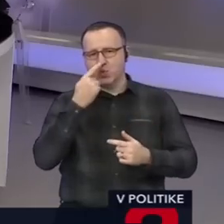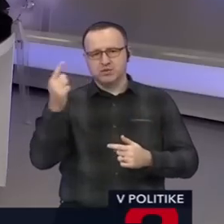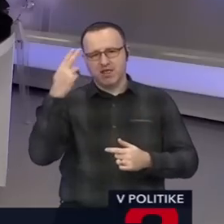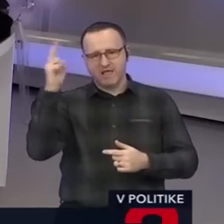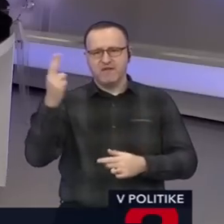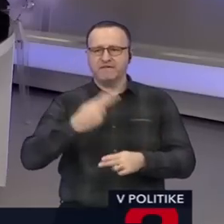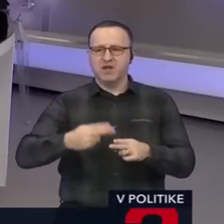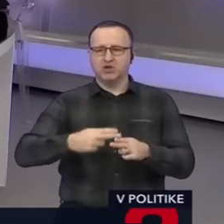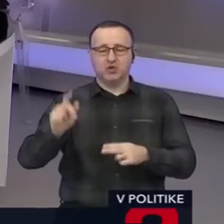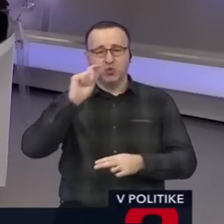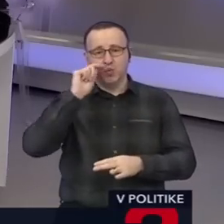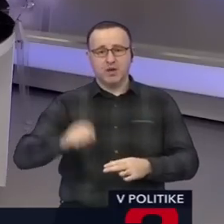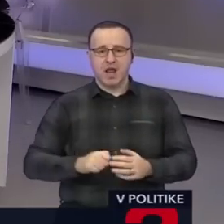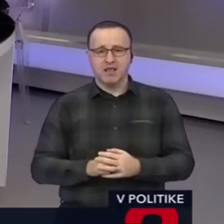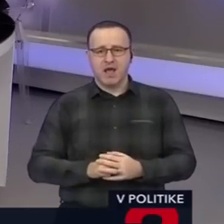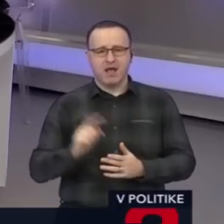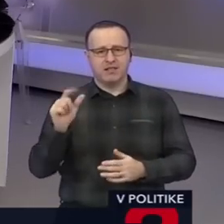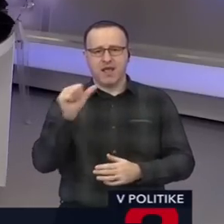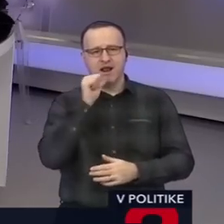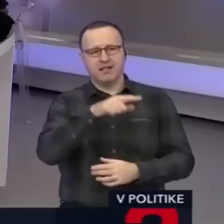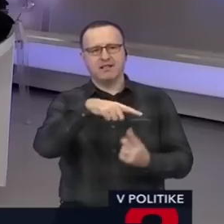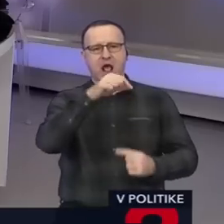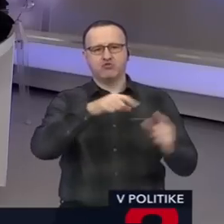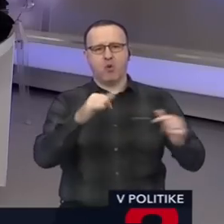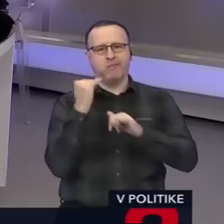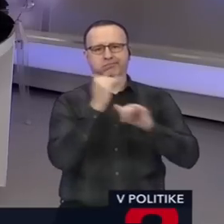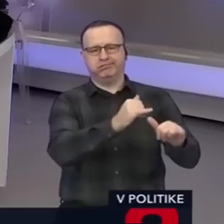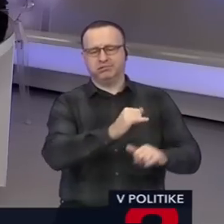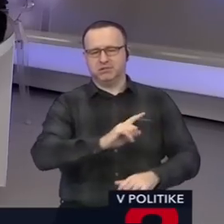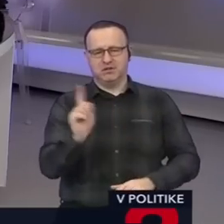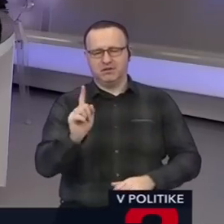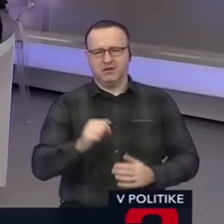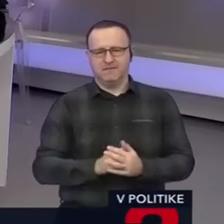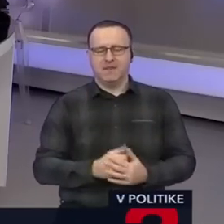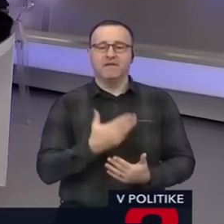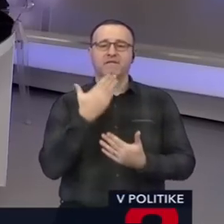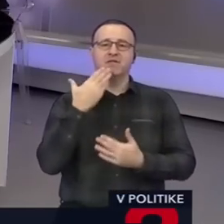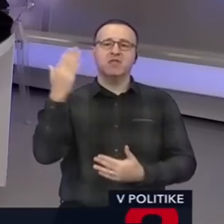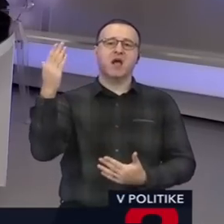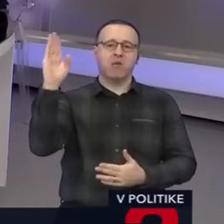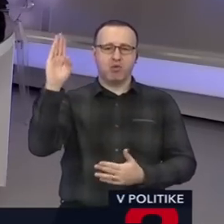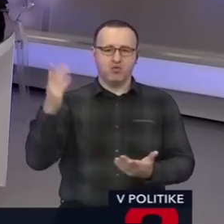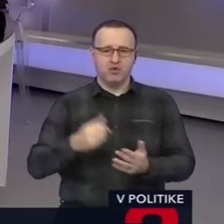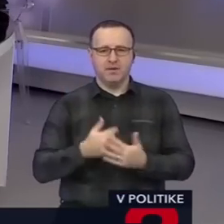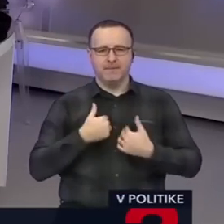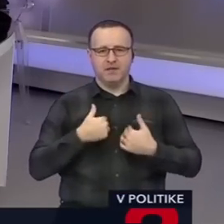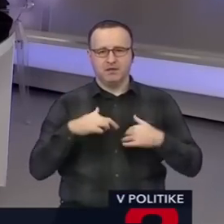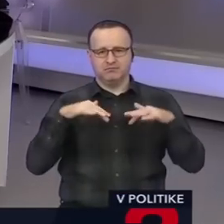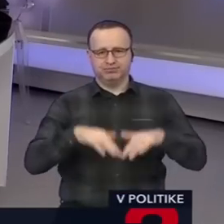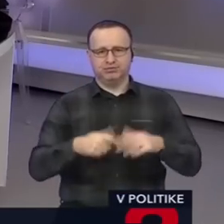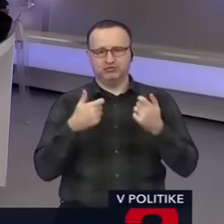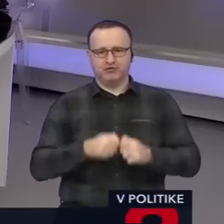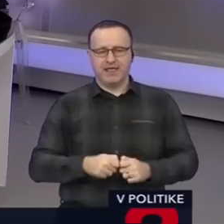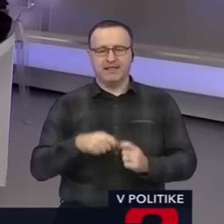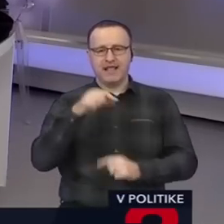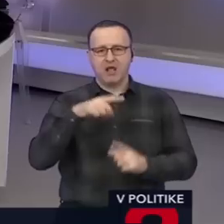Ukrajinou, a nie že ešte s celým NATO. A oni len vďaka tomu, vďaka Bohu, že sme v NATO, že jednoducho nie sme tak ohrození ako napríklad